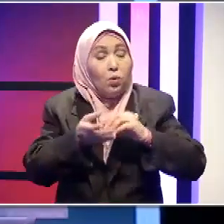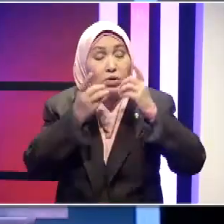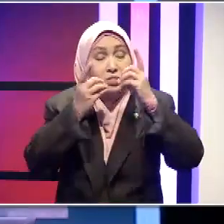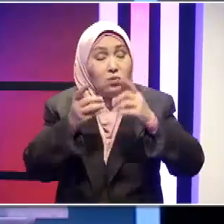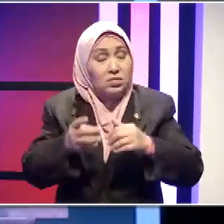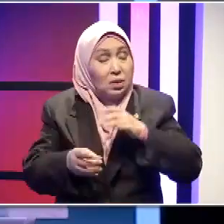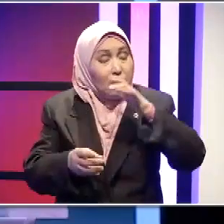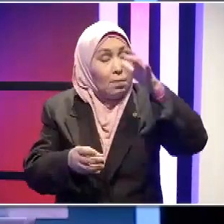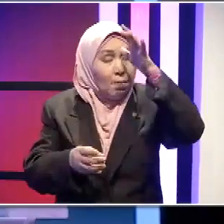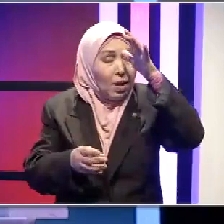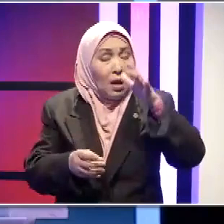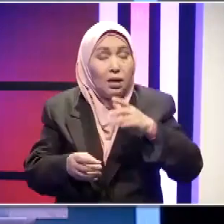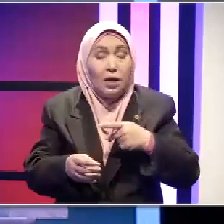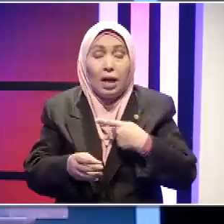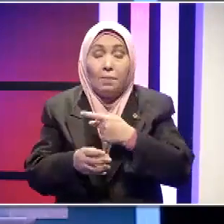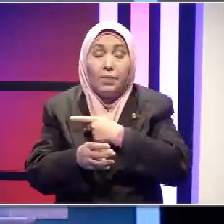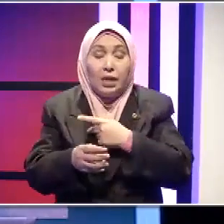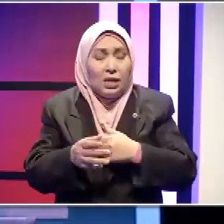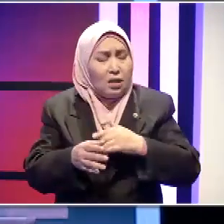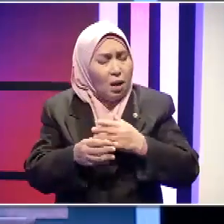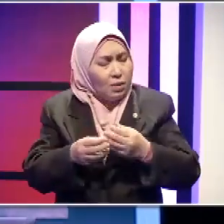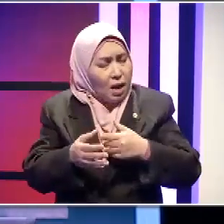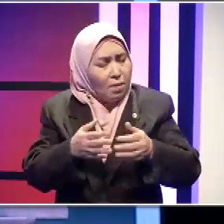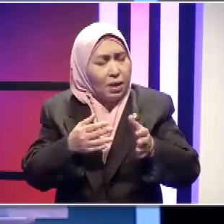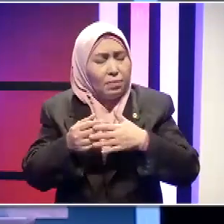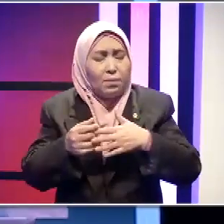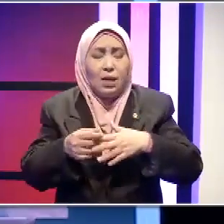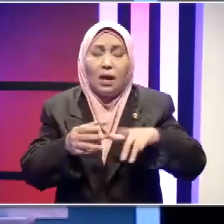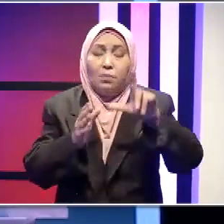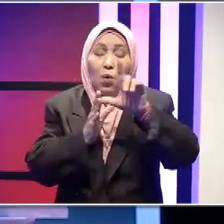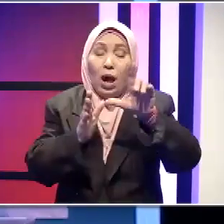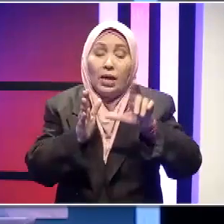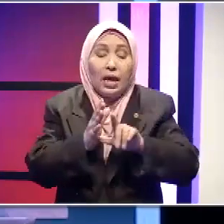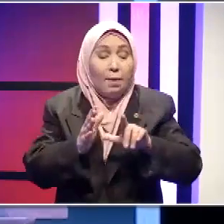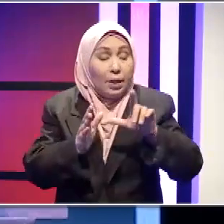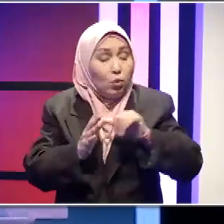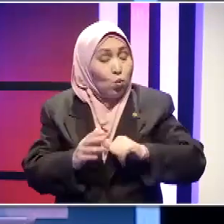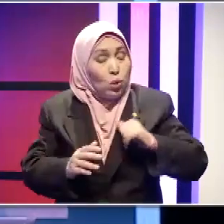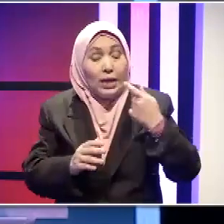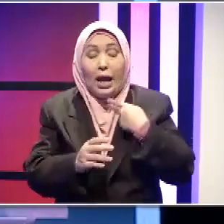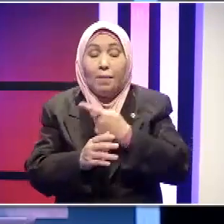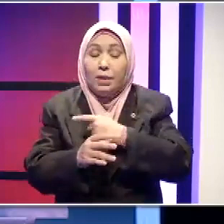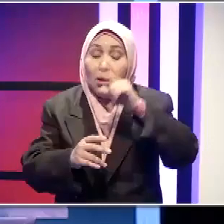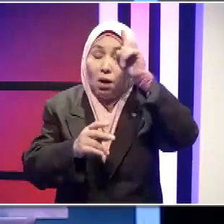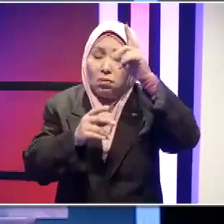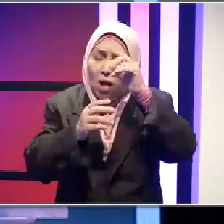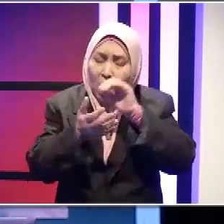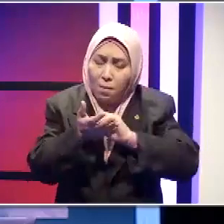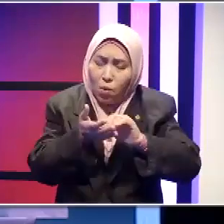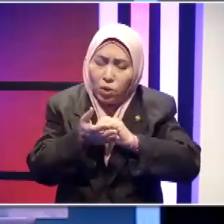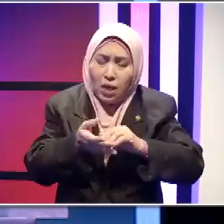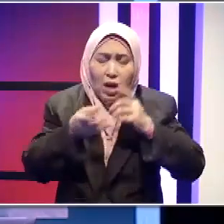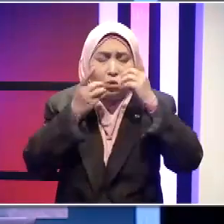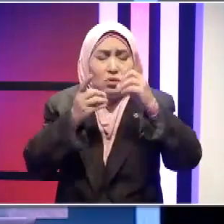kami ya Allah agar dia ampunilah dosa-dosa ibu ayah mertua kami ya Allah ya Allah ampunilah dosa